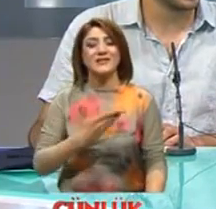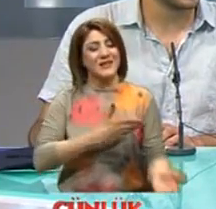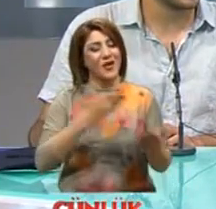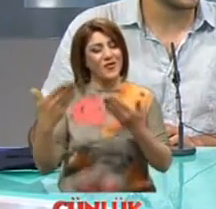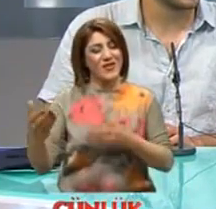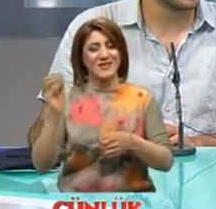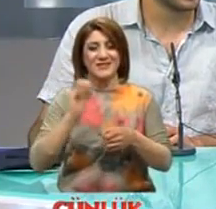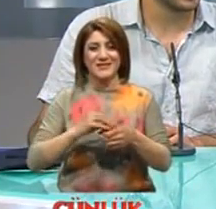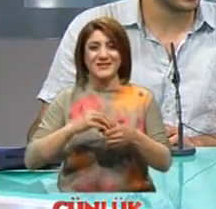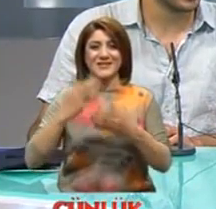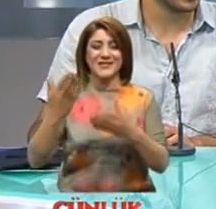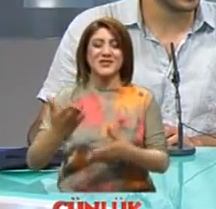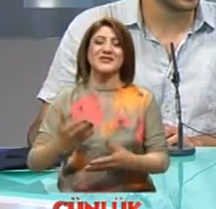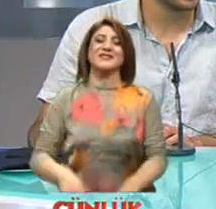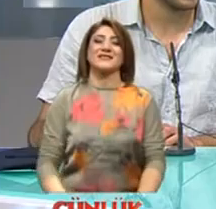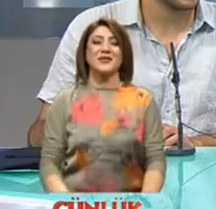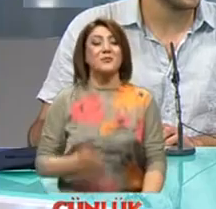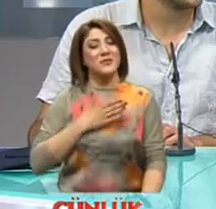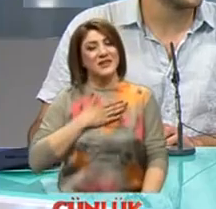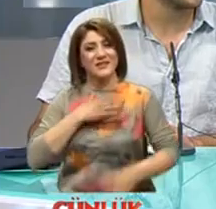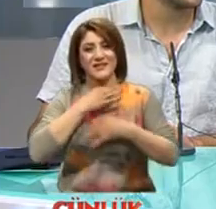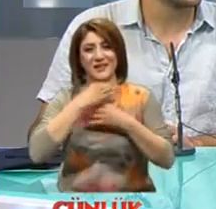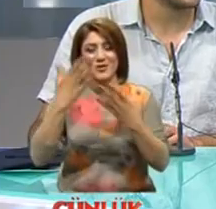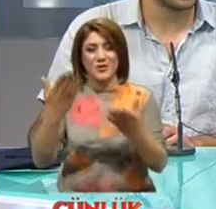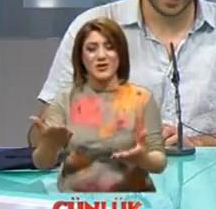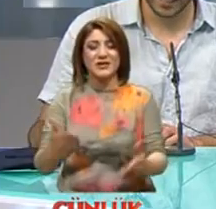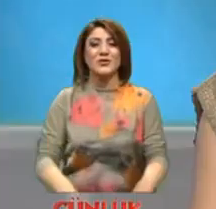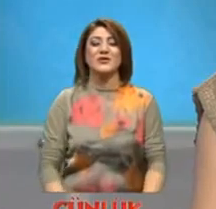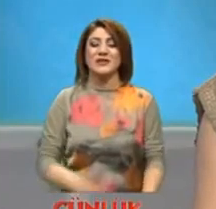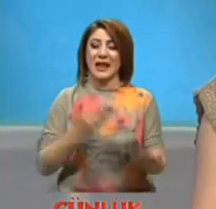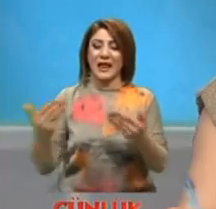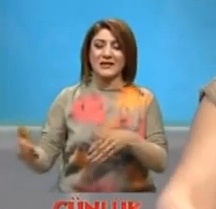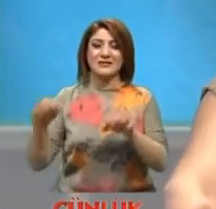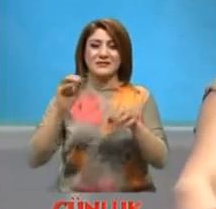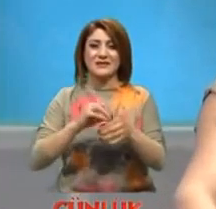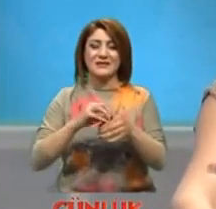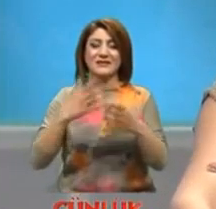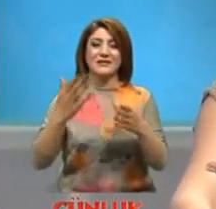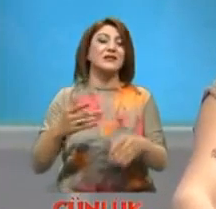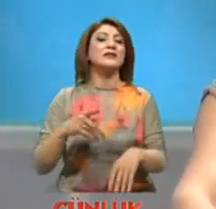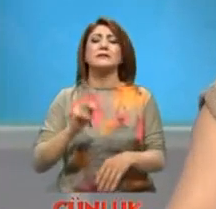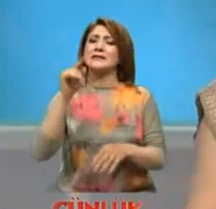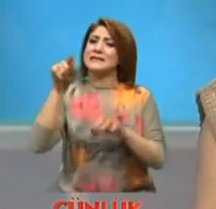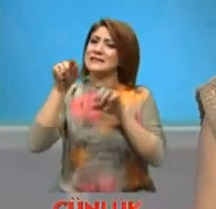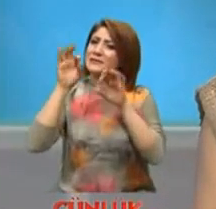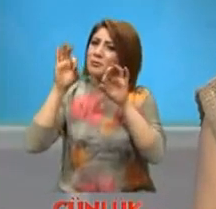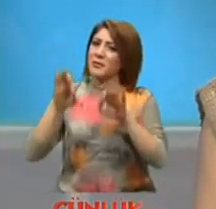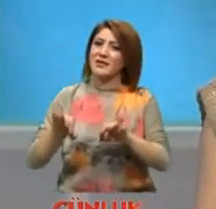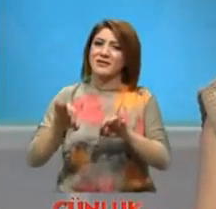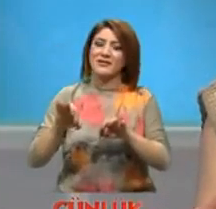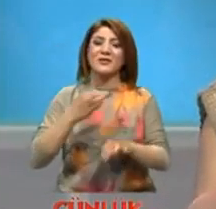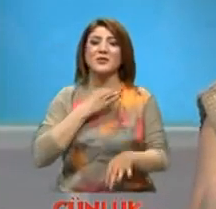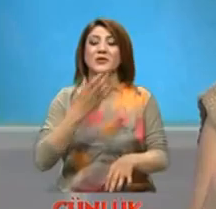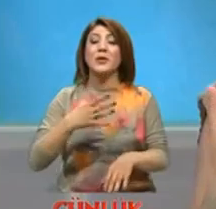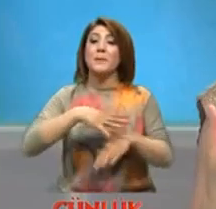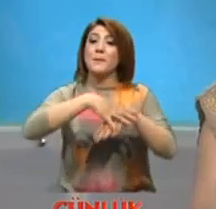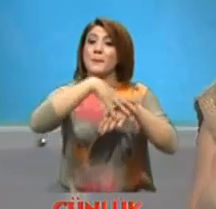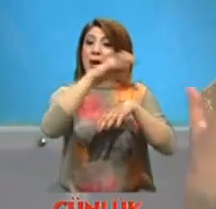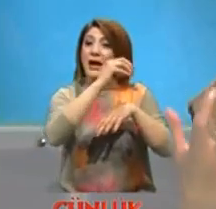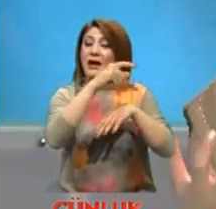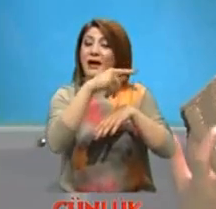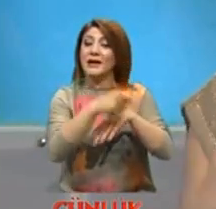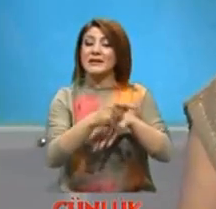için. Harikasınız, rica ederiz. Biz teşekkür ederiz geldiğiniz için. Önce sizinle başlayalım sevgili Annette.